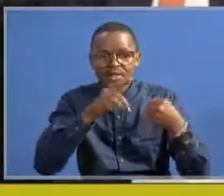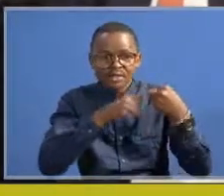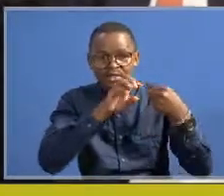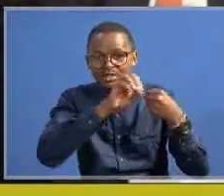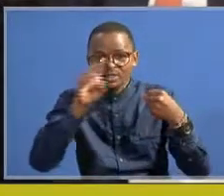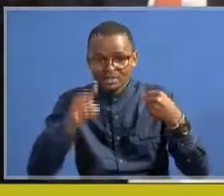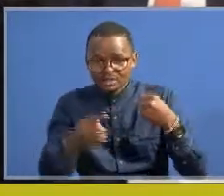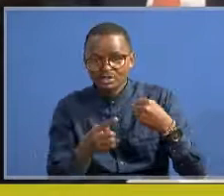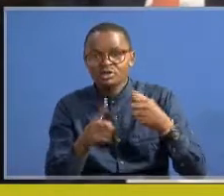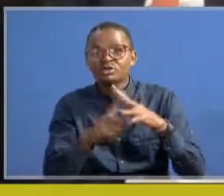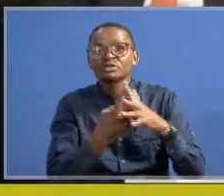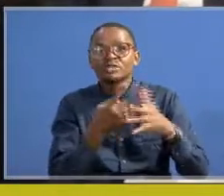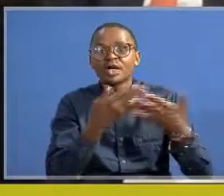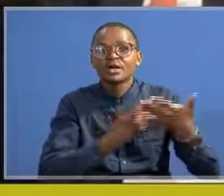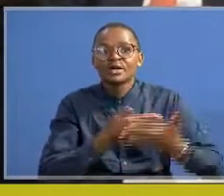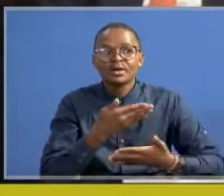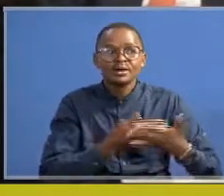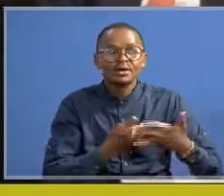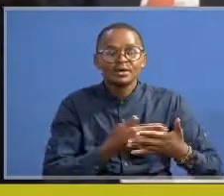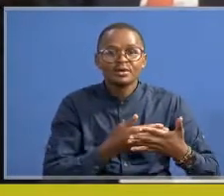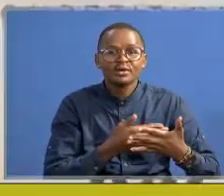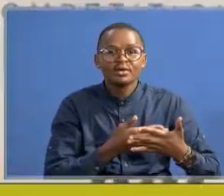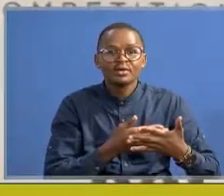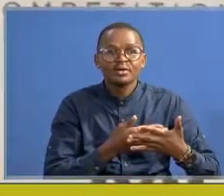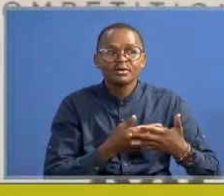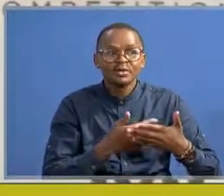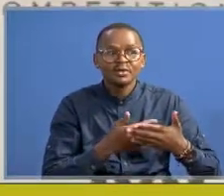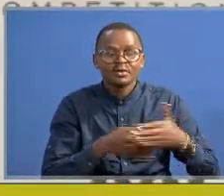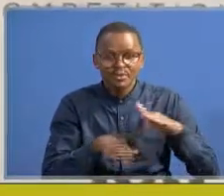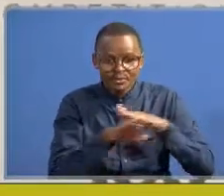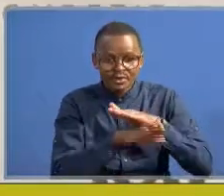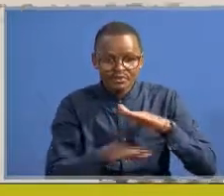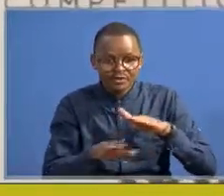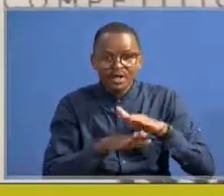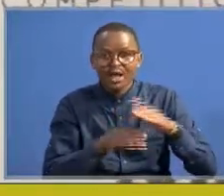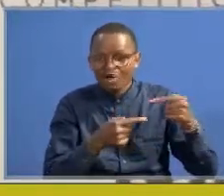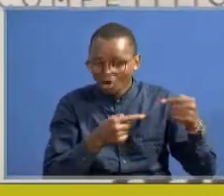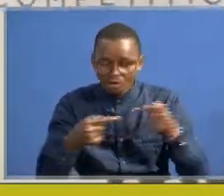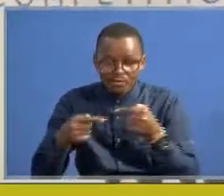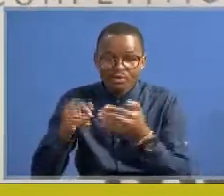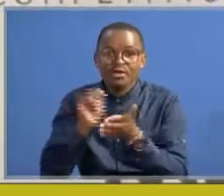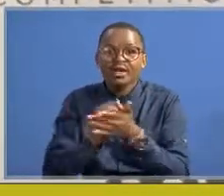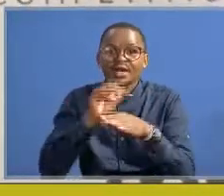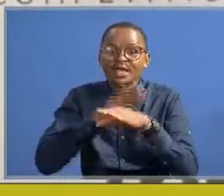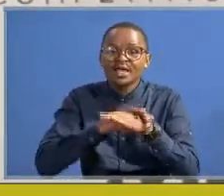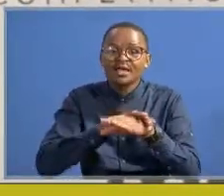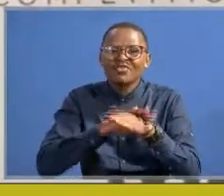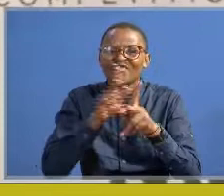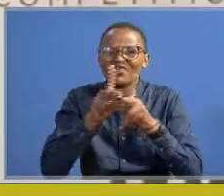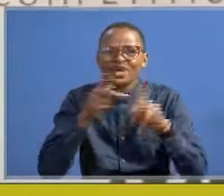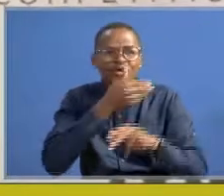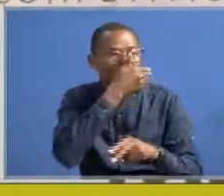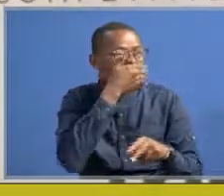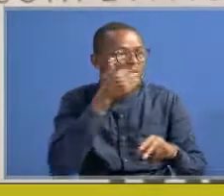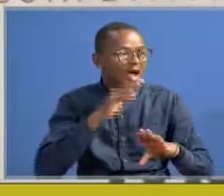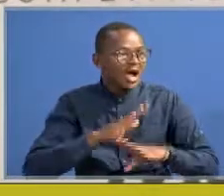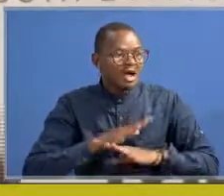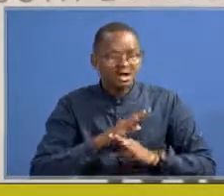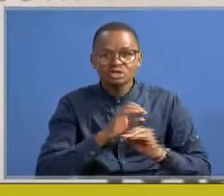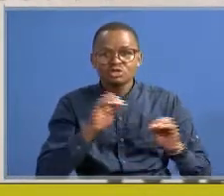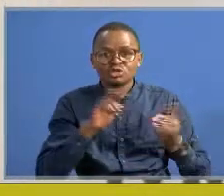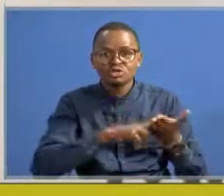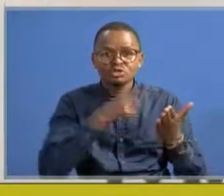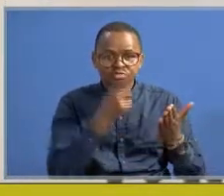ya kuanzisha biashara. And the motto is basically to have them compete so that you get the very best, because we don't have enough